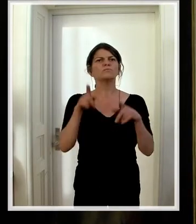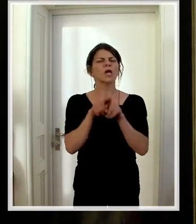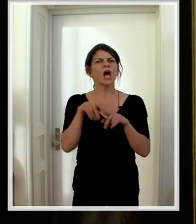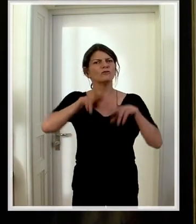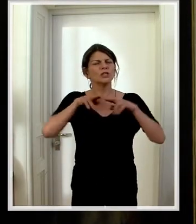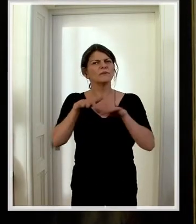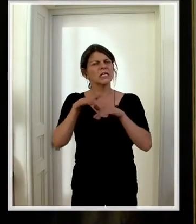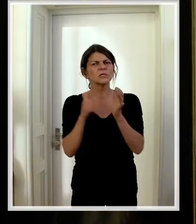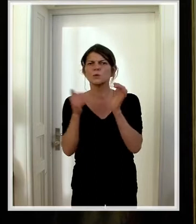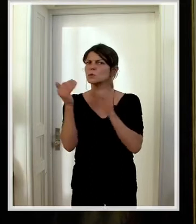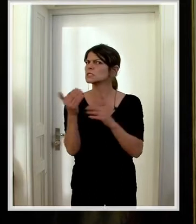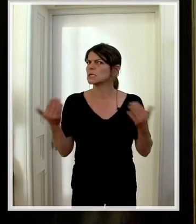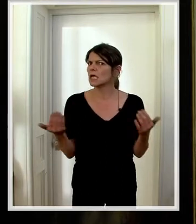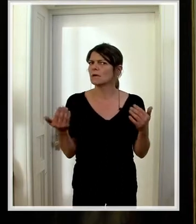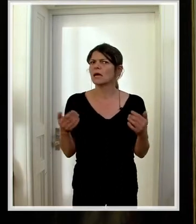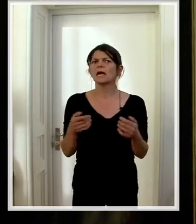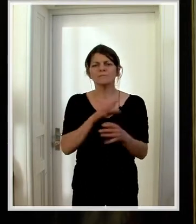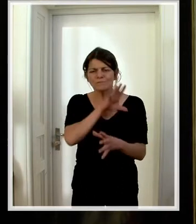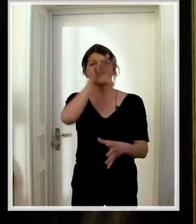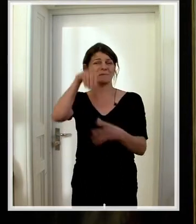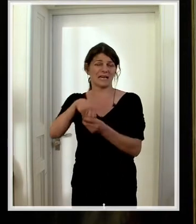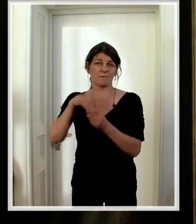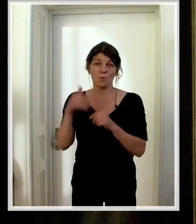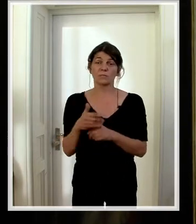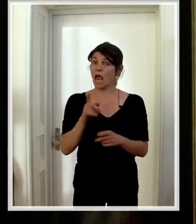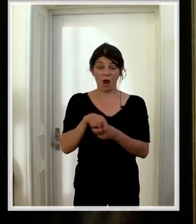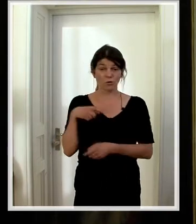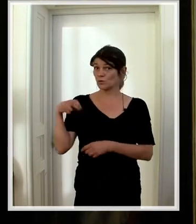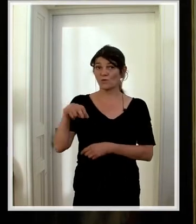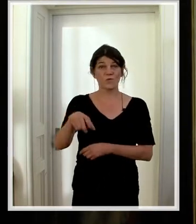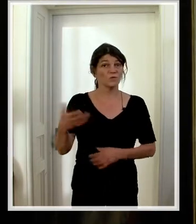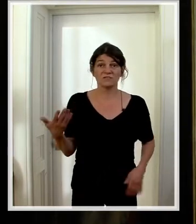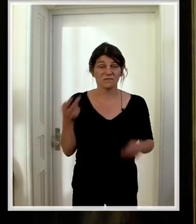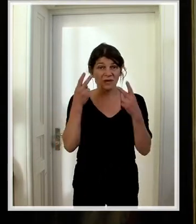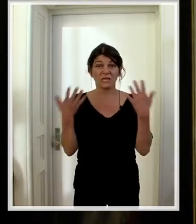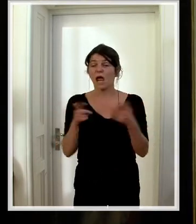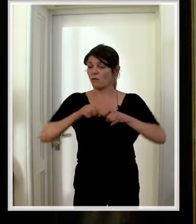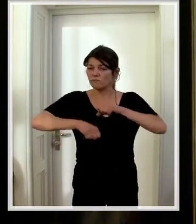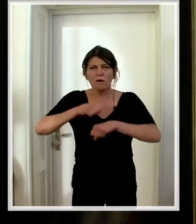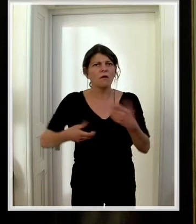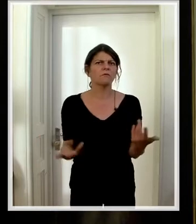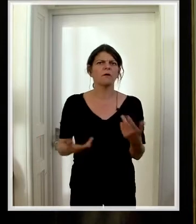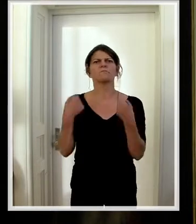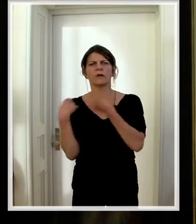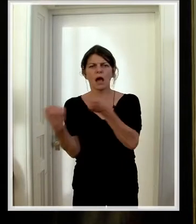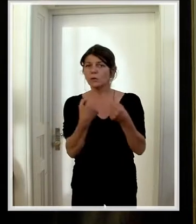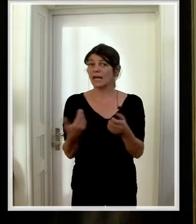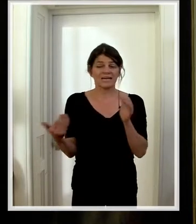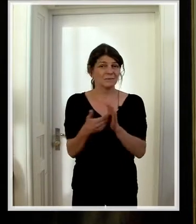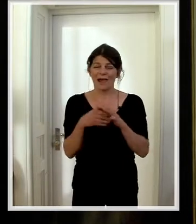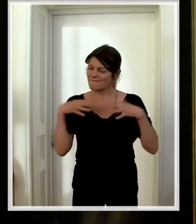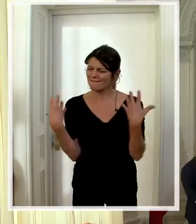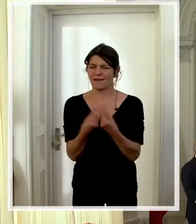verschiedenen Verkehrssysteme eben zusammen, bis dahin zum Fußverkehr, zum Veloverkehr, zum Autoverkehr, es braucht eben